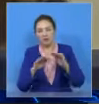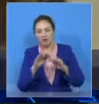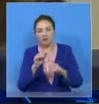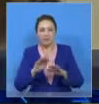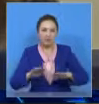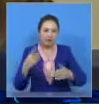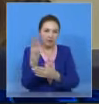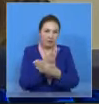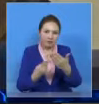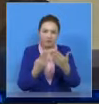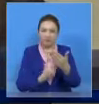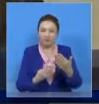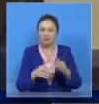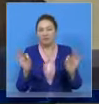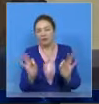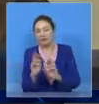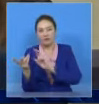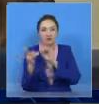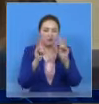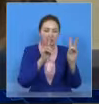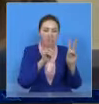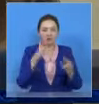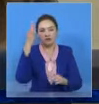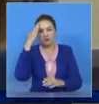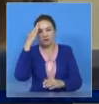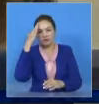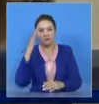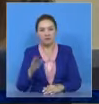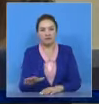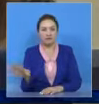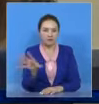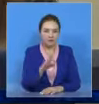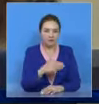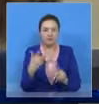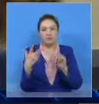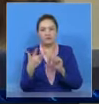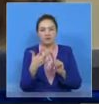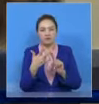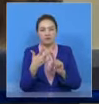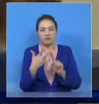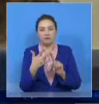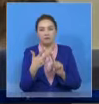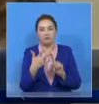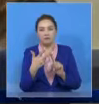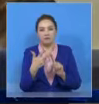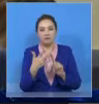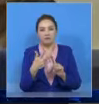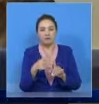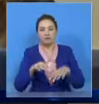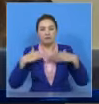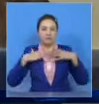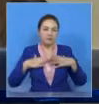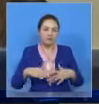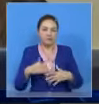есть который рисует той поют танцуют разным талант таланта все 3 тур у нас выход вечерних нарядах